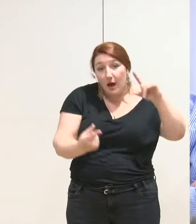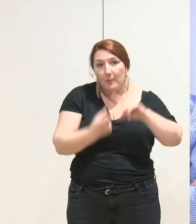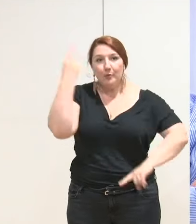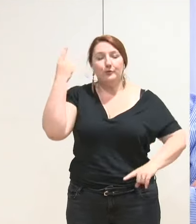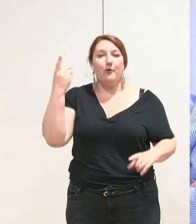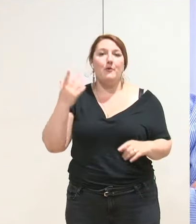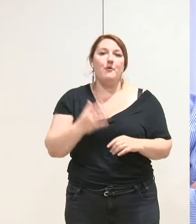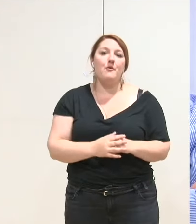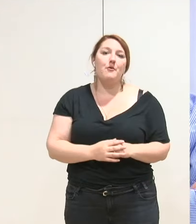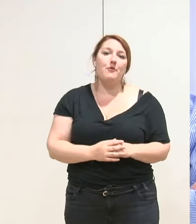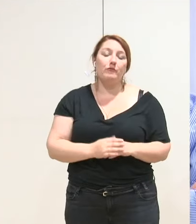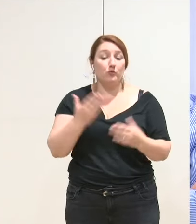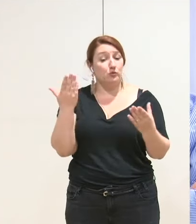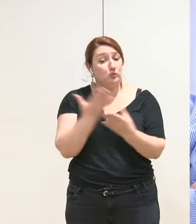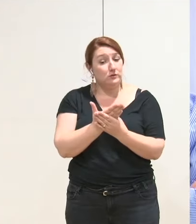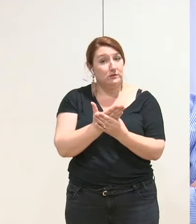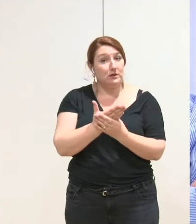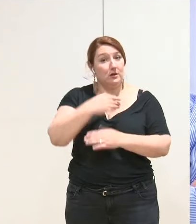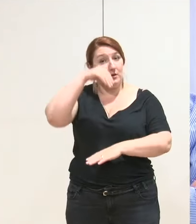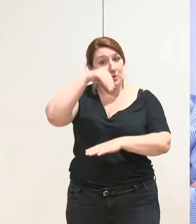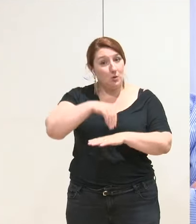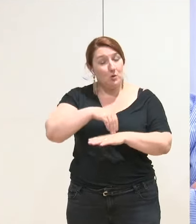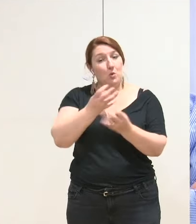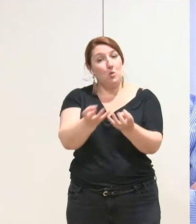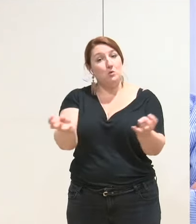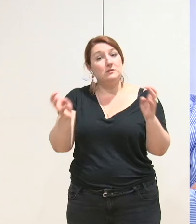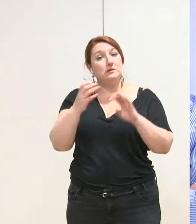porter ce dossier devant le le conseil